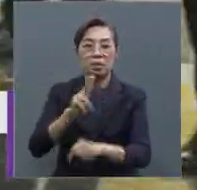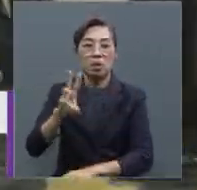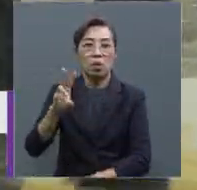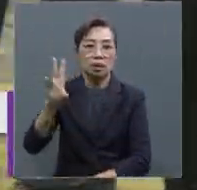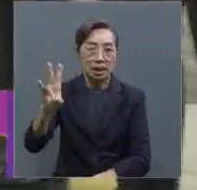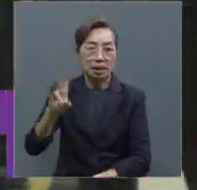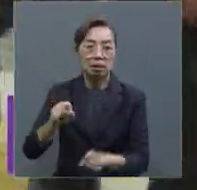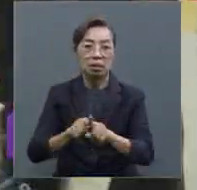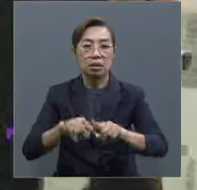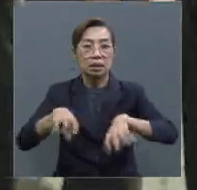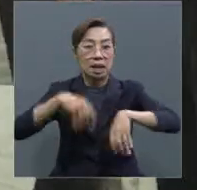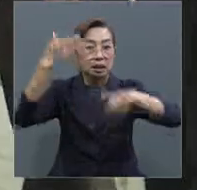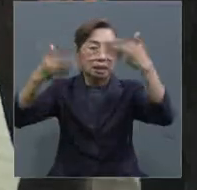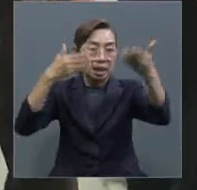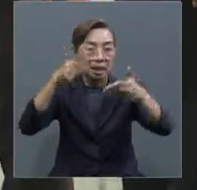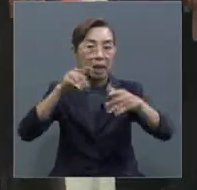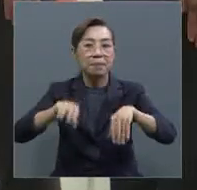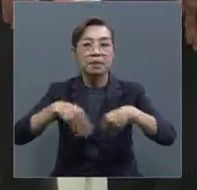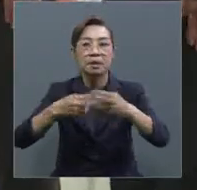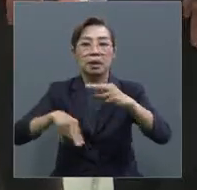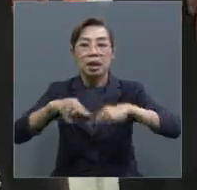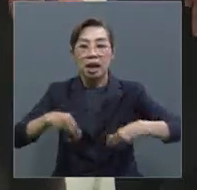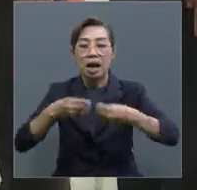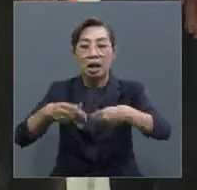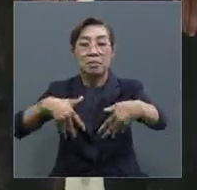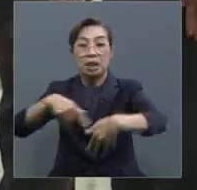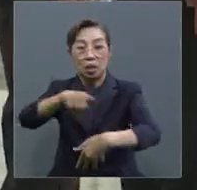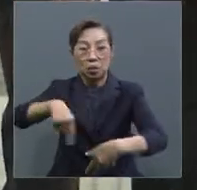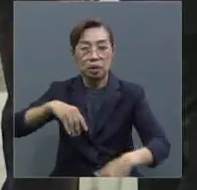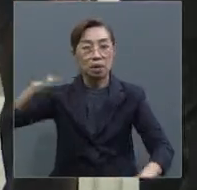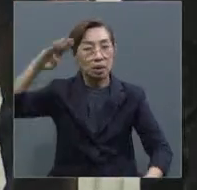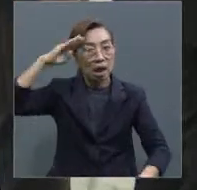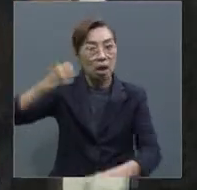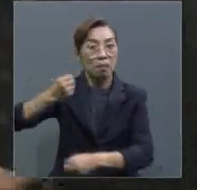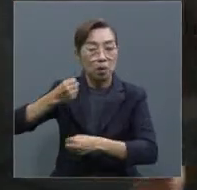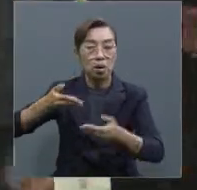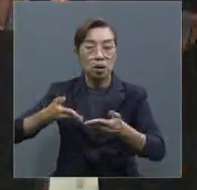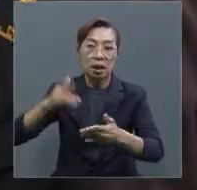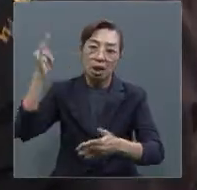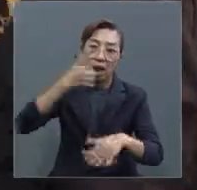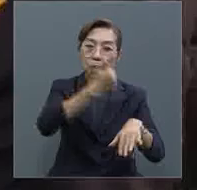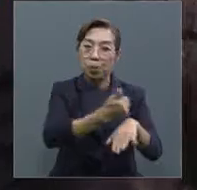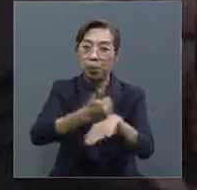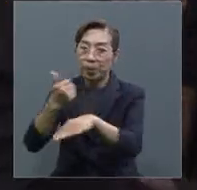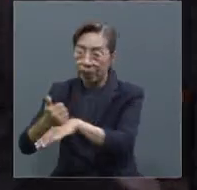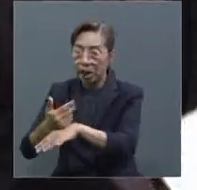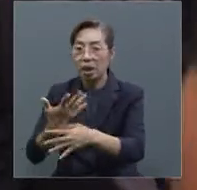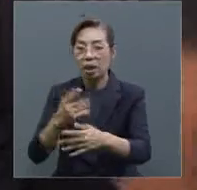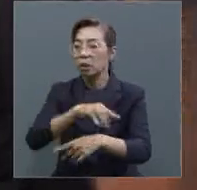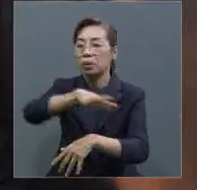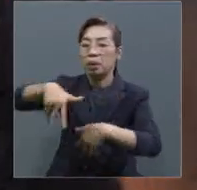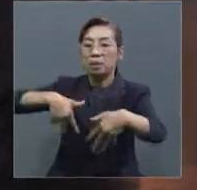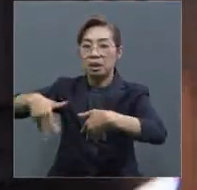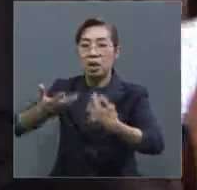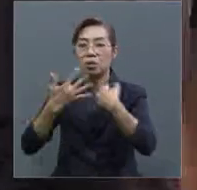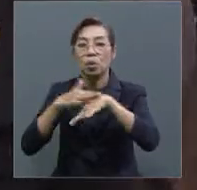กิจกรรมสัมพันธ์เพื่อมอบเป็นของขวัญปีใหม่ให้กับประชาชนโดยมีผู้บัญชาการเหล่าทัพผู้บริหารในสังกัดกระทรวงกลาโหมและประชาชน